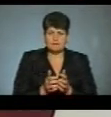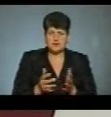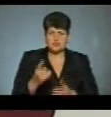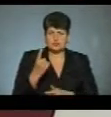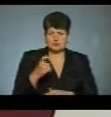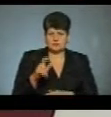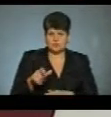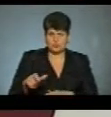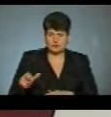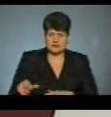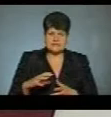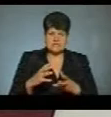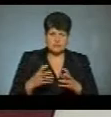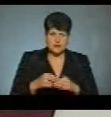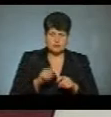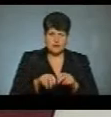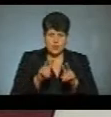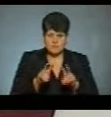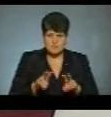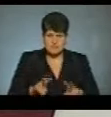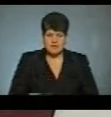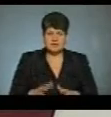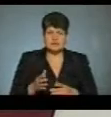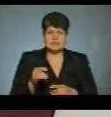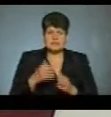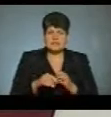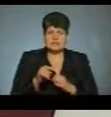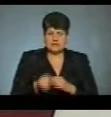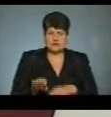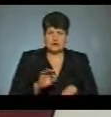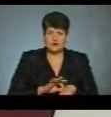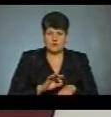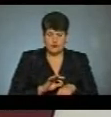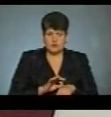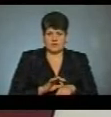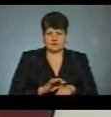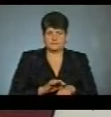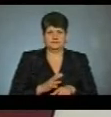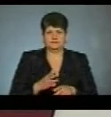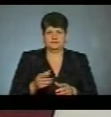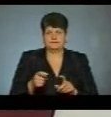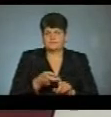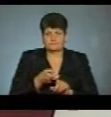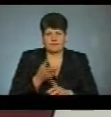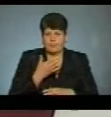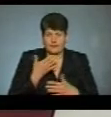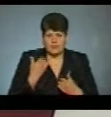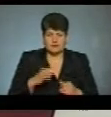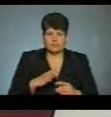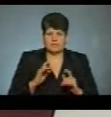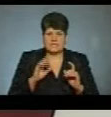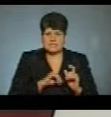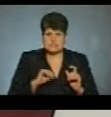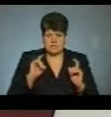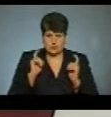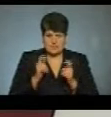100 осіб. За результатами обстеження епідеміологів, серед них хворих на коронавірус не виявили. Вони пробули на самоізоляції 20